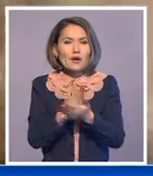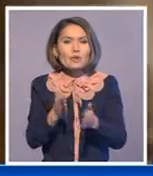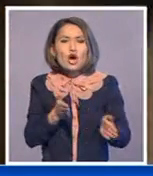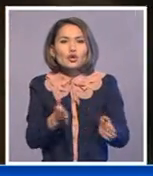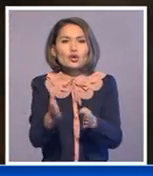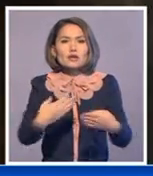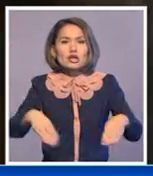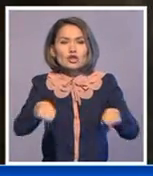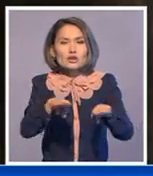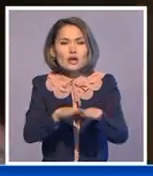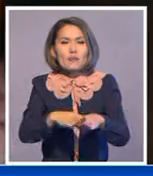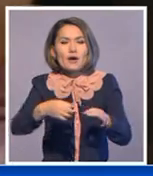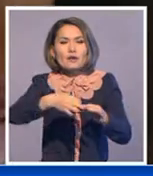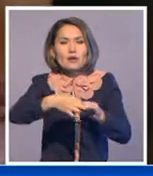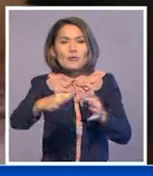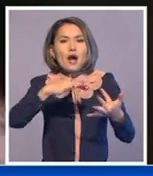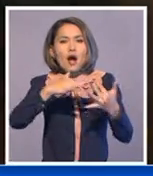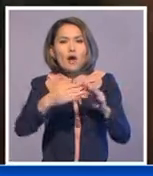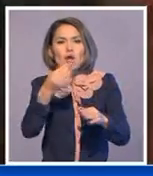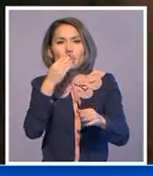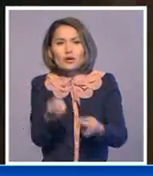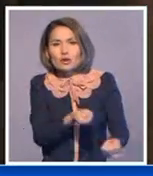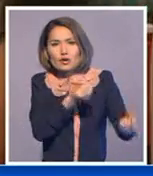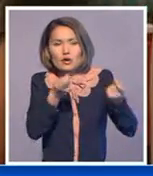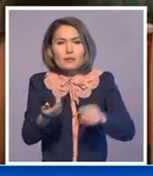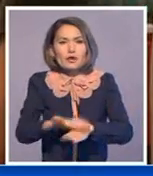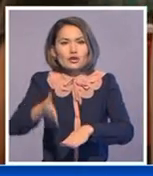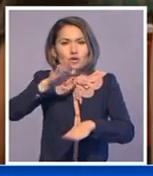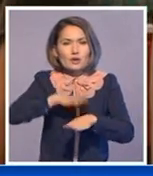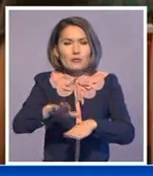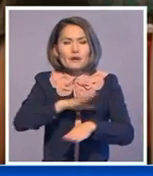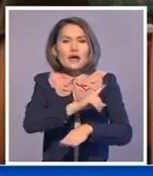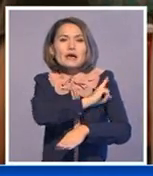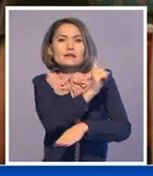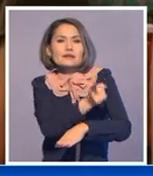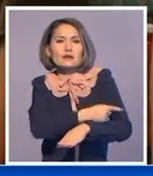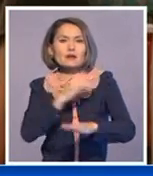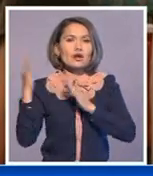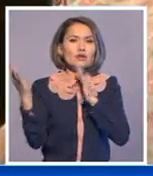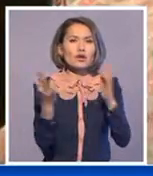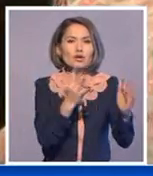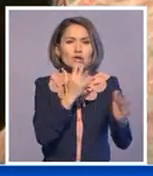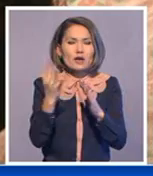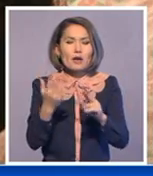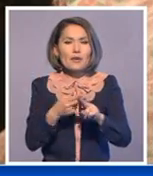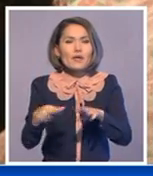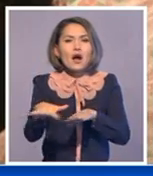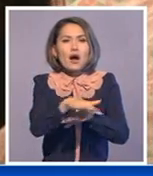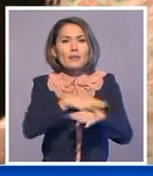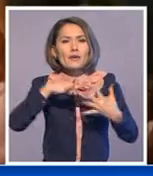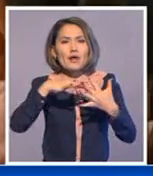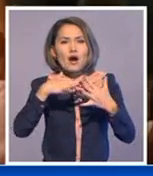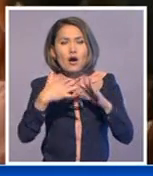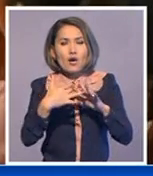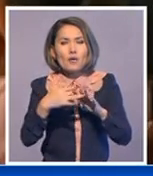бұзылғандықтан бірталай елді мекенге керек жарақ жеткізу мүмкін емес. Сұрапыл тайфун салдарынан жағалаудағы ауылдар мен